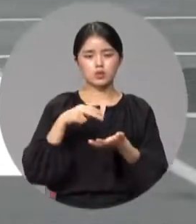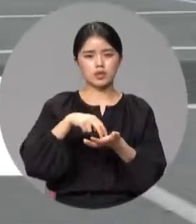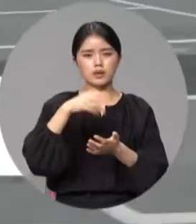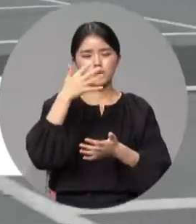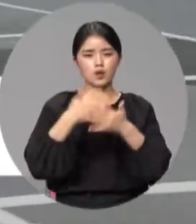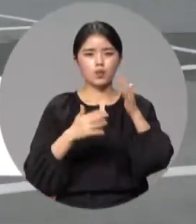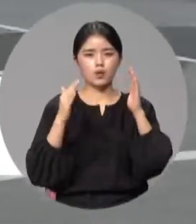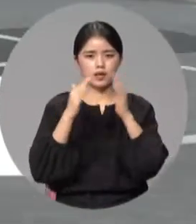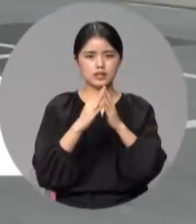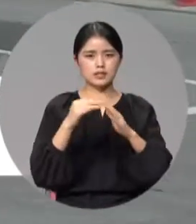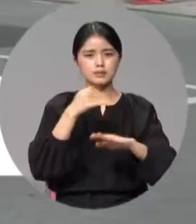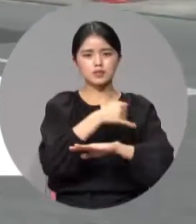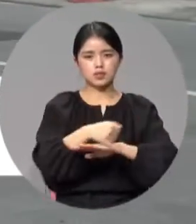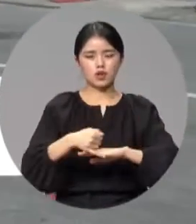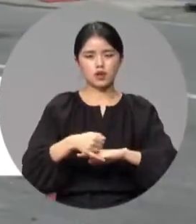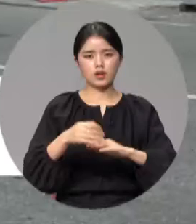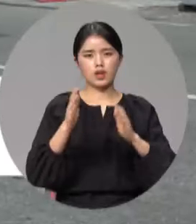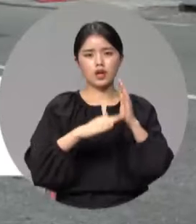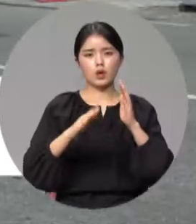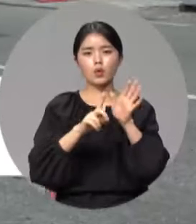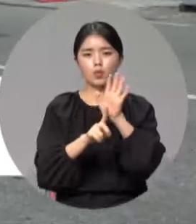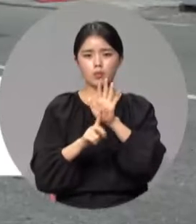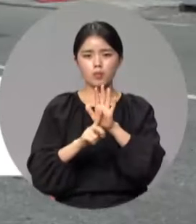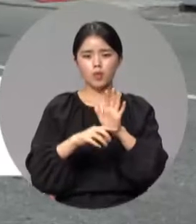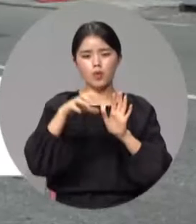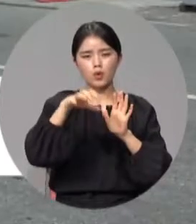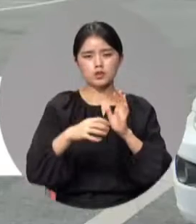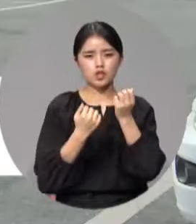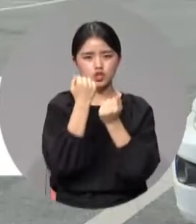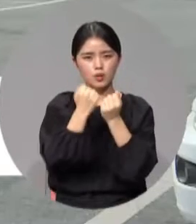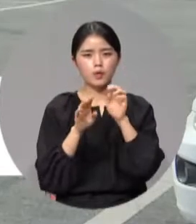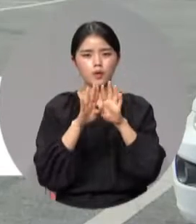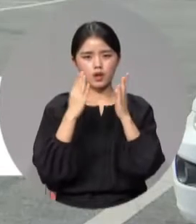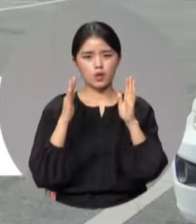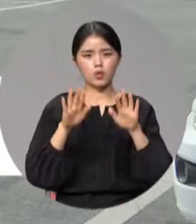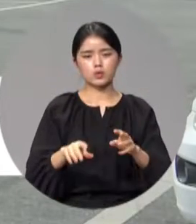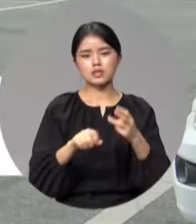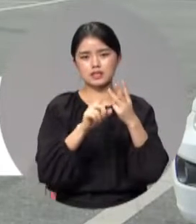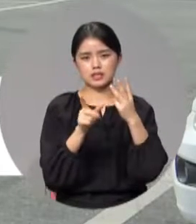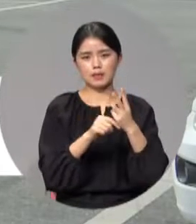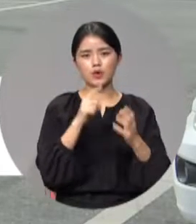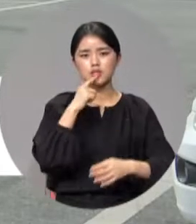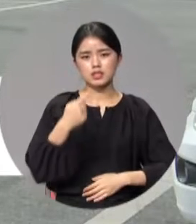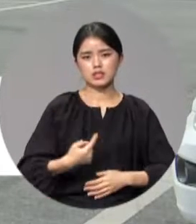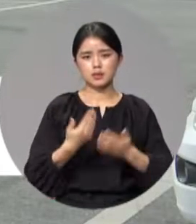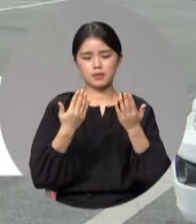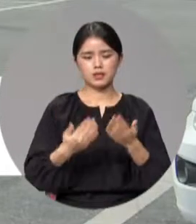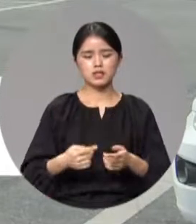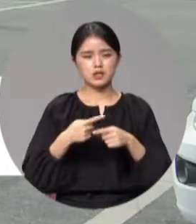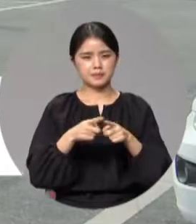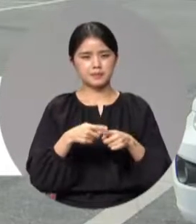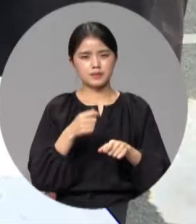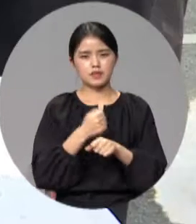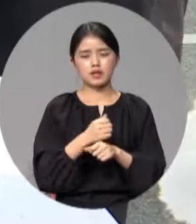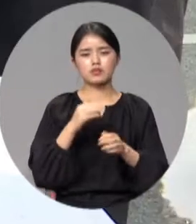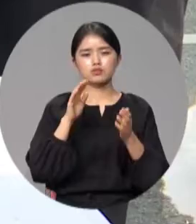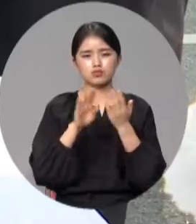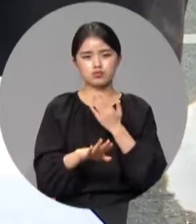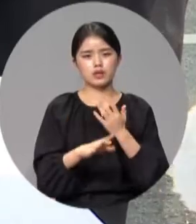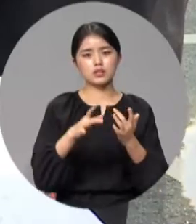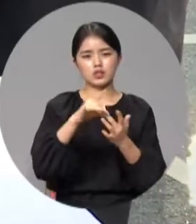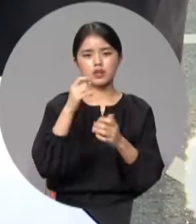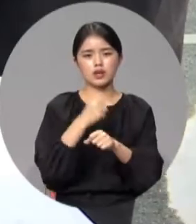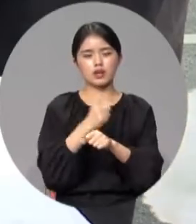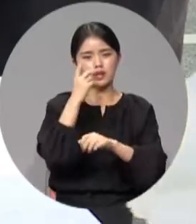썩 건축설계 공모 현장 설명회를 열고 오는 3월 중에 공모한 을 접수한 뒤 심사를 거쳐 당선작을 발표할